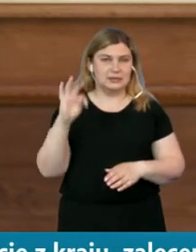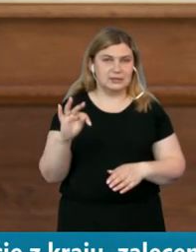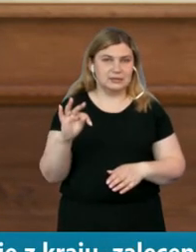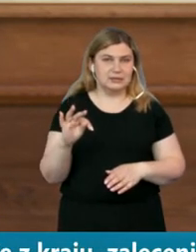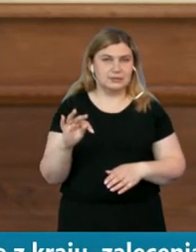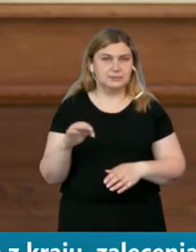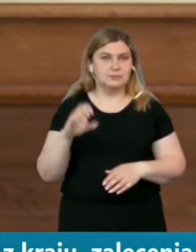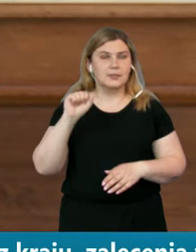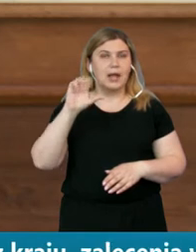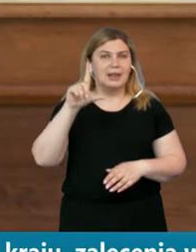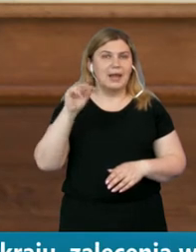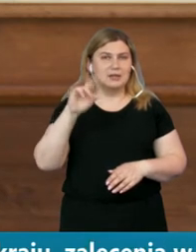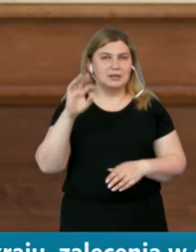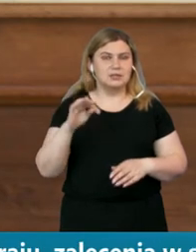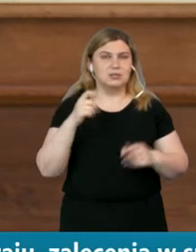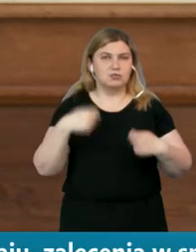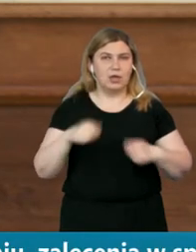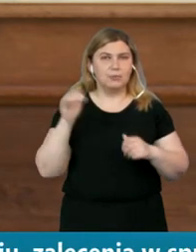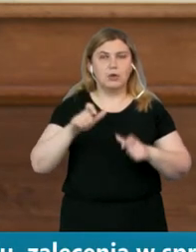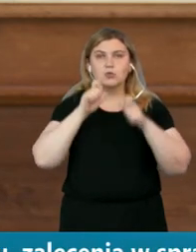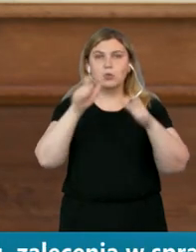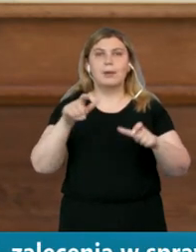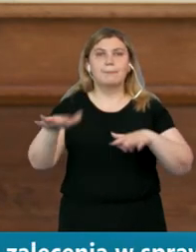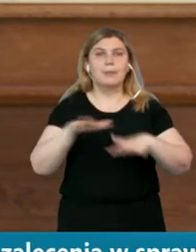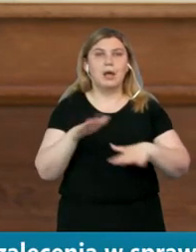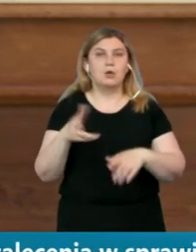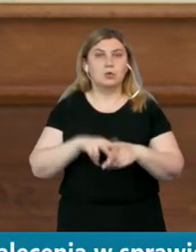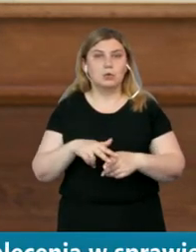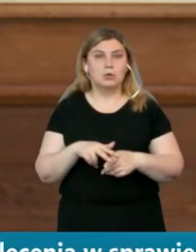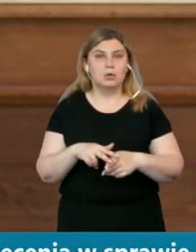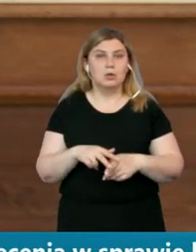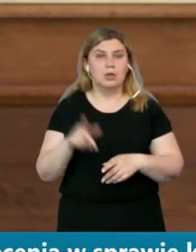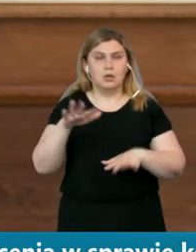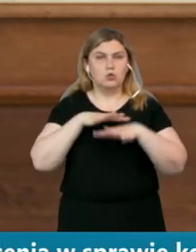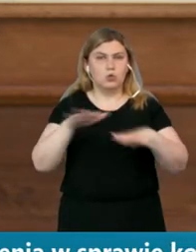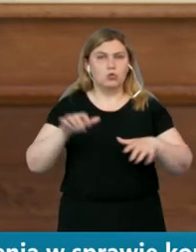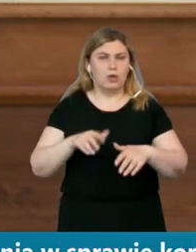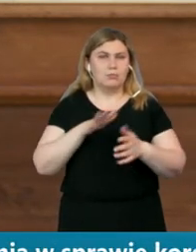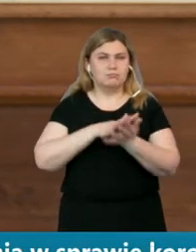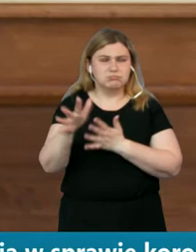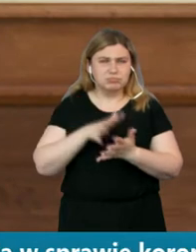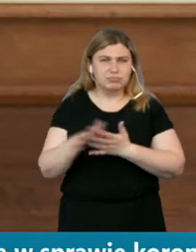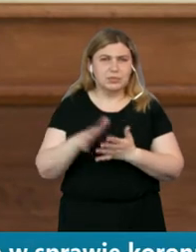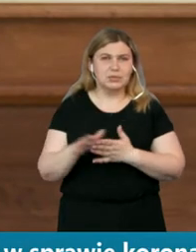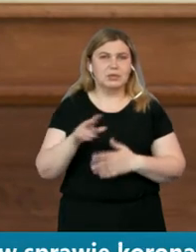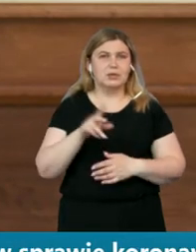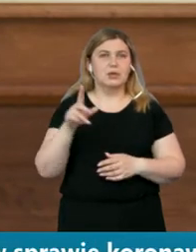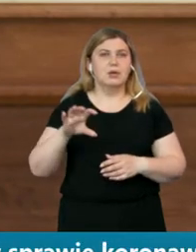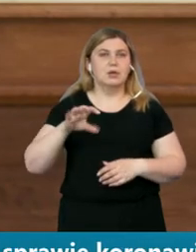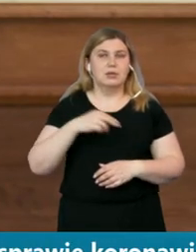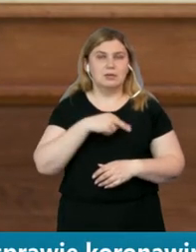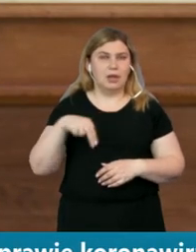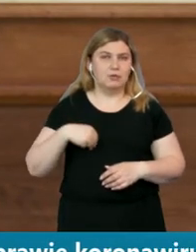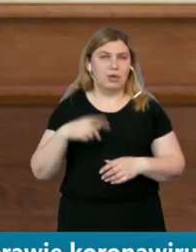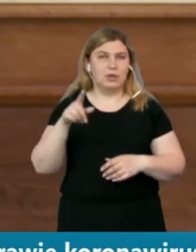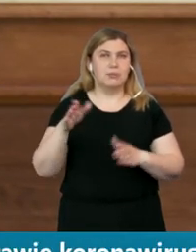Alert Szczecin. Tam można zgłosić takie miejsce właśnie, o których Pan mówi, gdzie jest tych mnóstwo śmieci i zanieczyszczeń. Nasze ekipy lotne